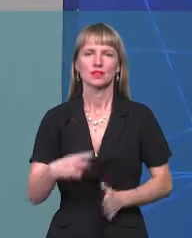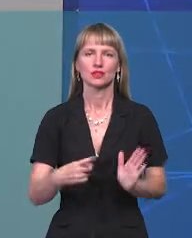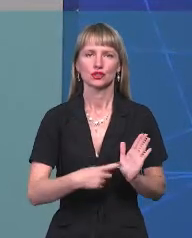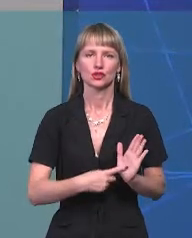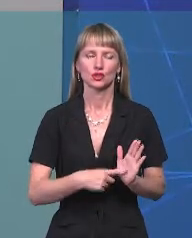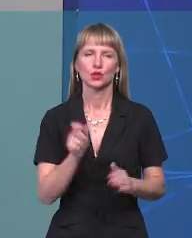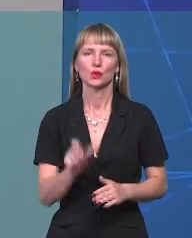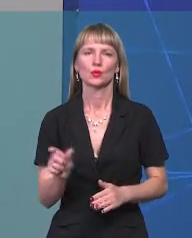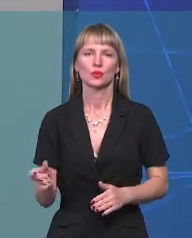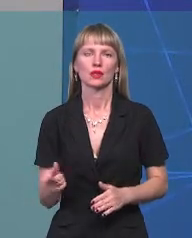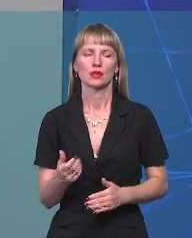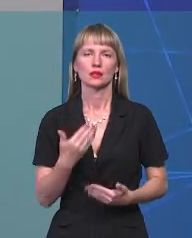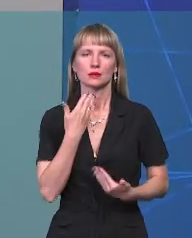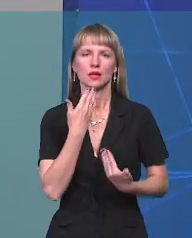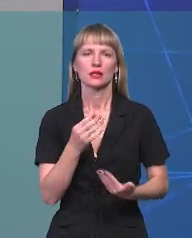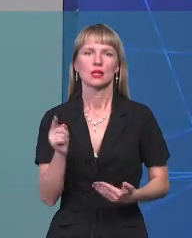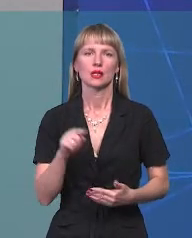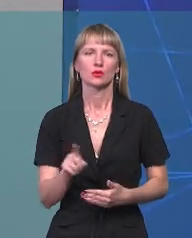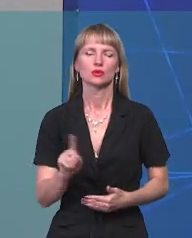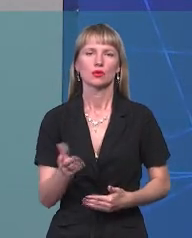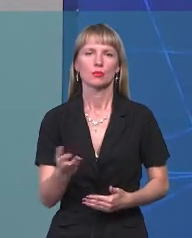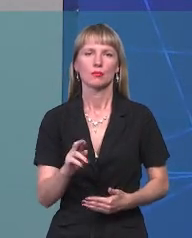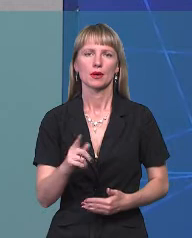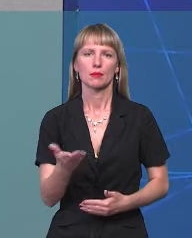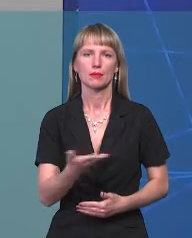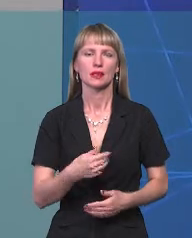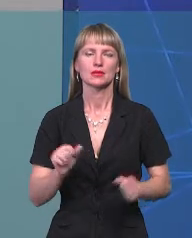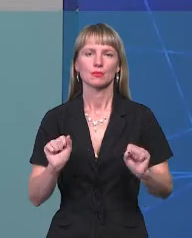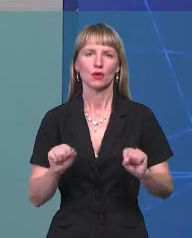26 людей звернулися для того, щоб ми змогли